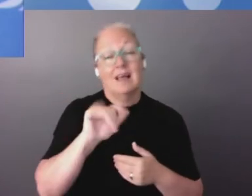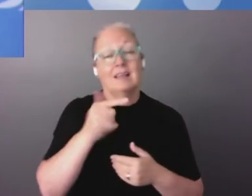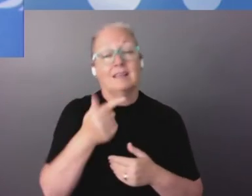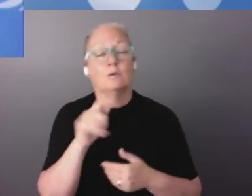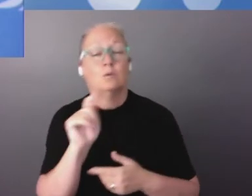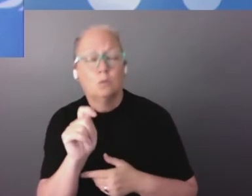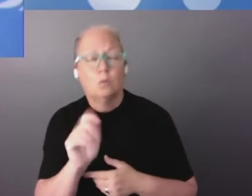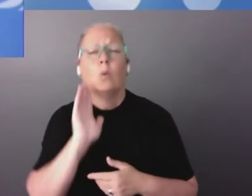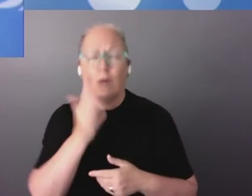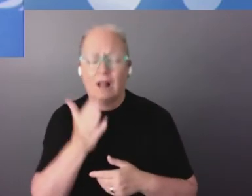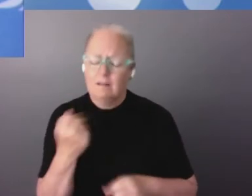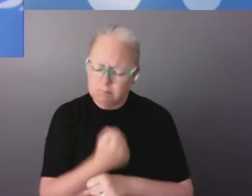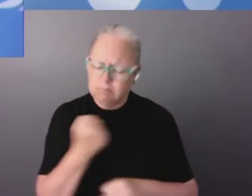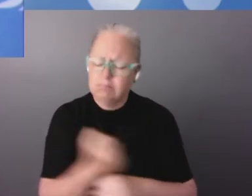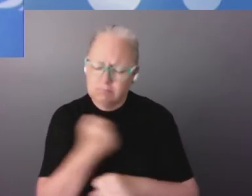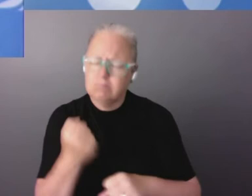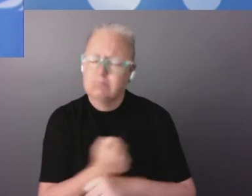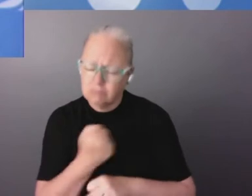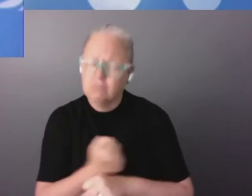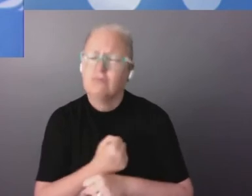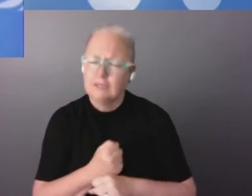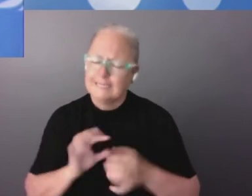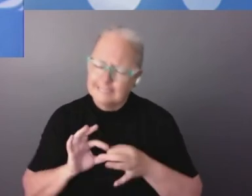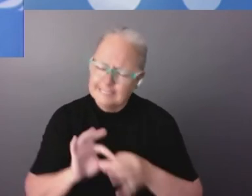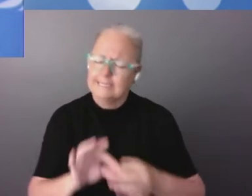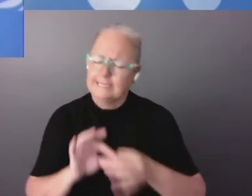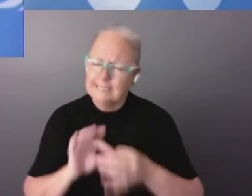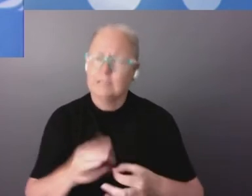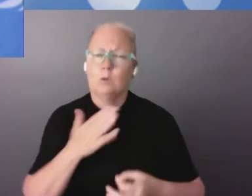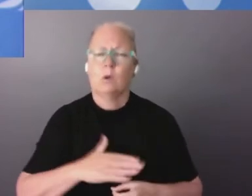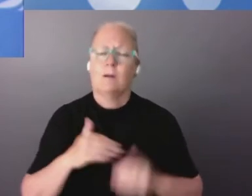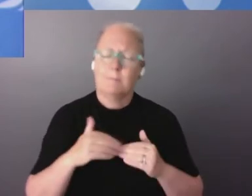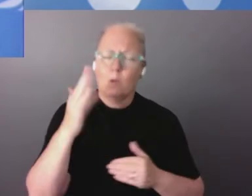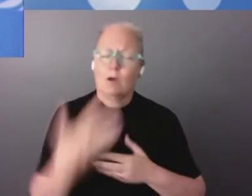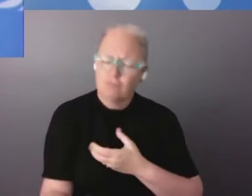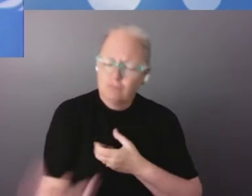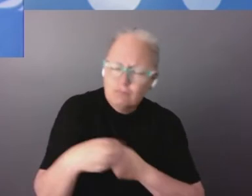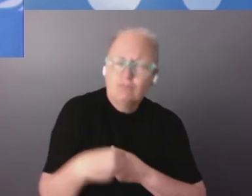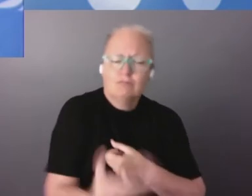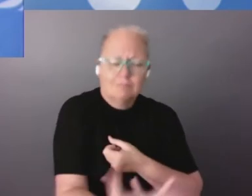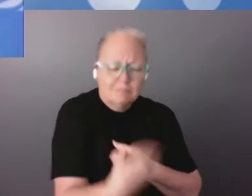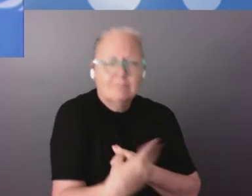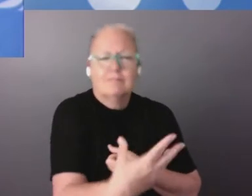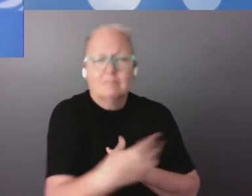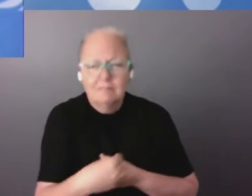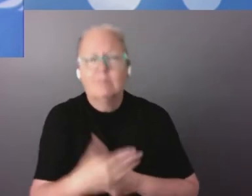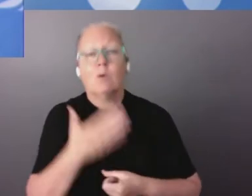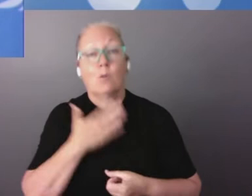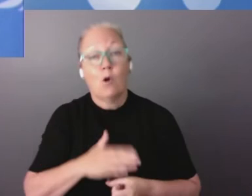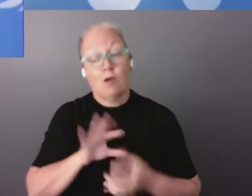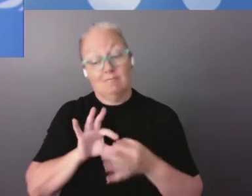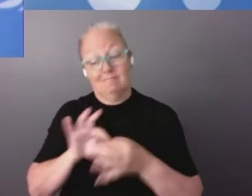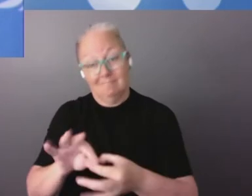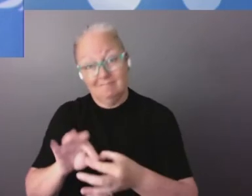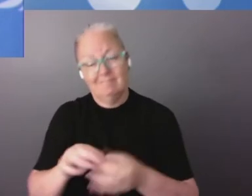نطلع إلى الاستنتاجات والتوصيات من هذه السنة من المناقشات